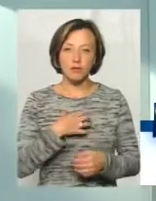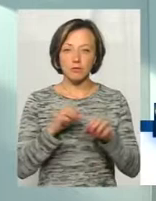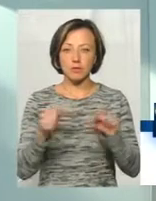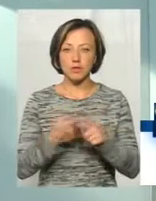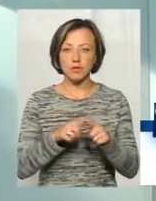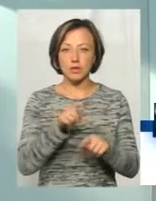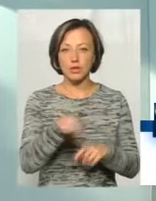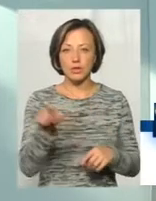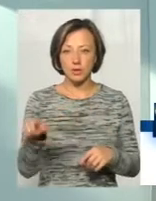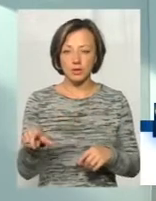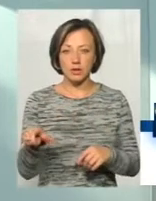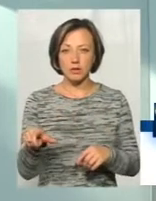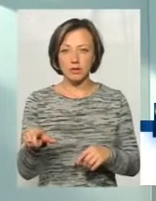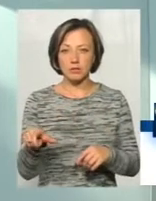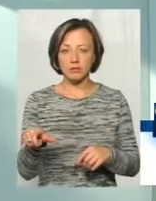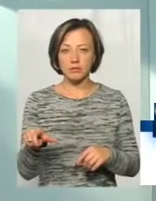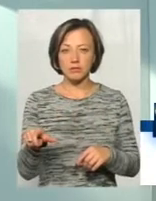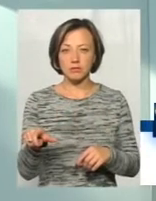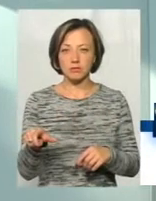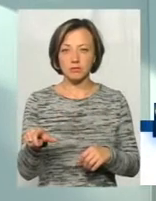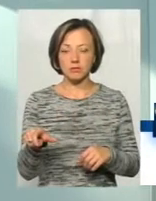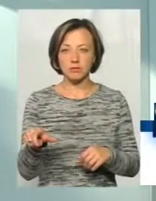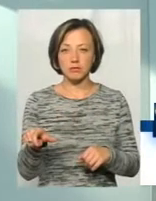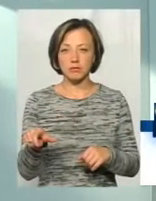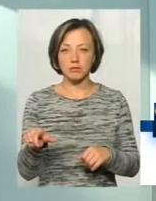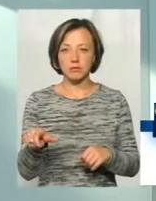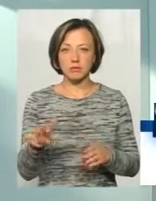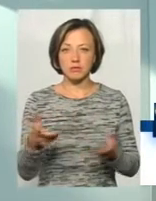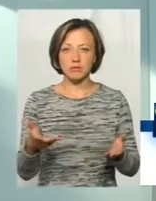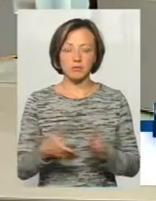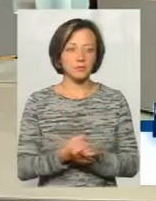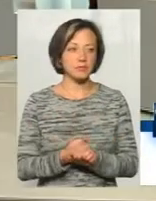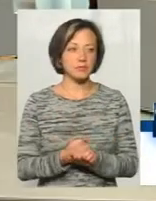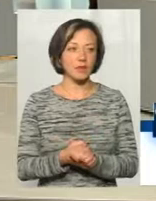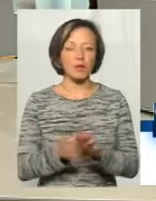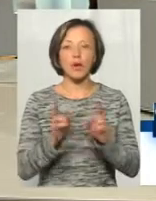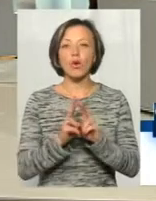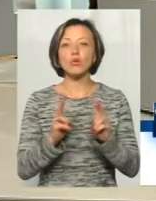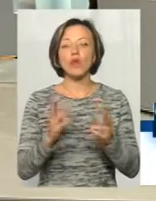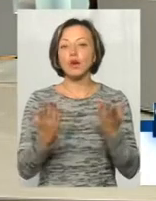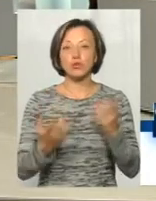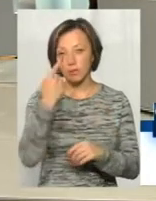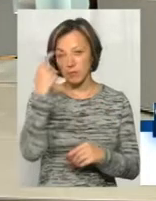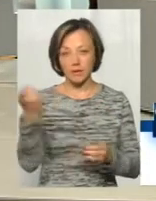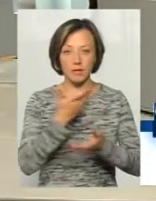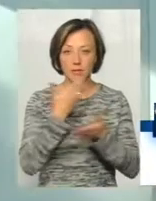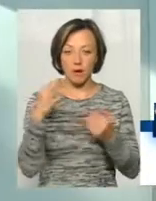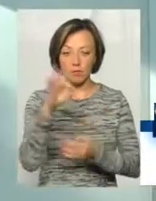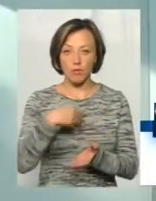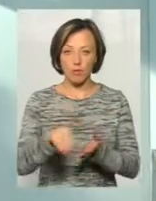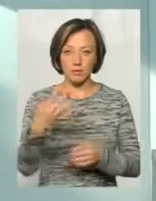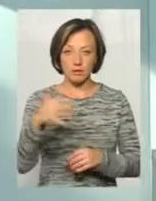люди, скажімо так, довгий період що збирали кошти на цю покупку. Що буде з тими, хто не повідомить?